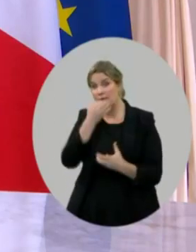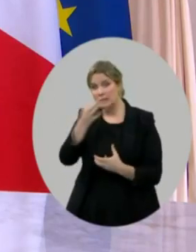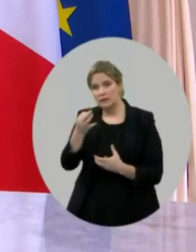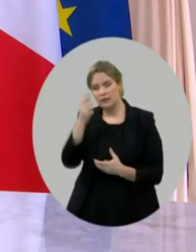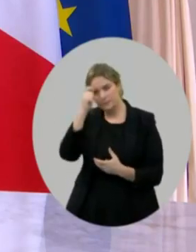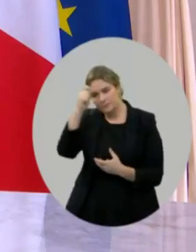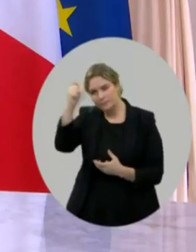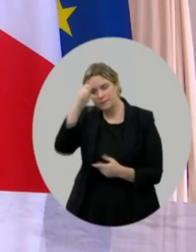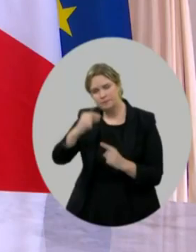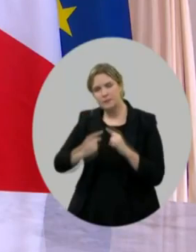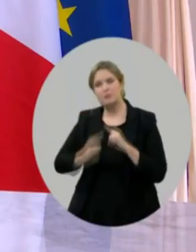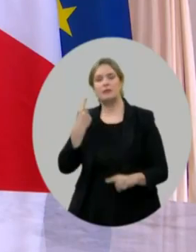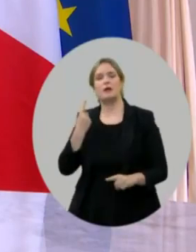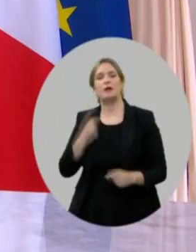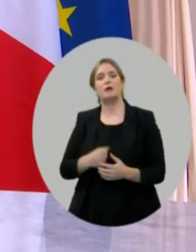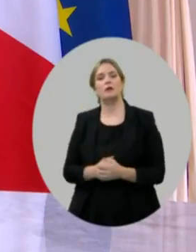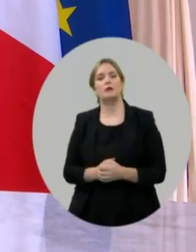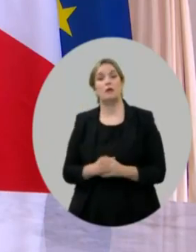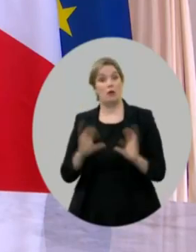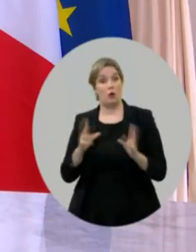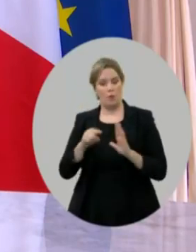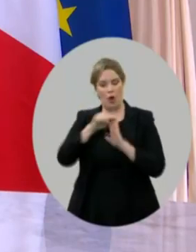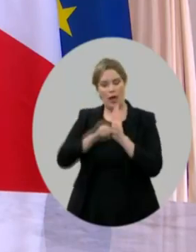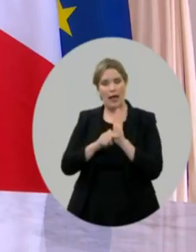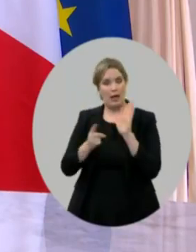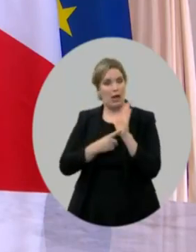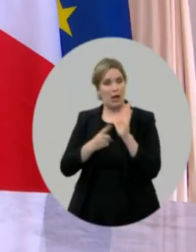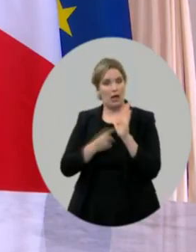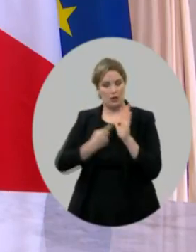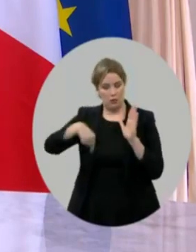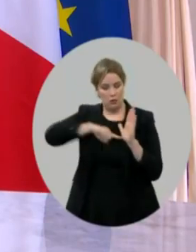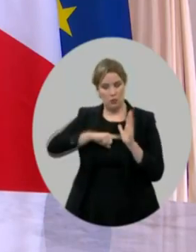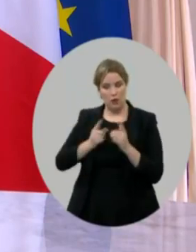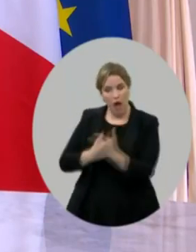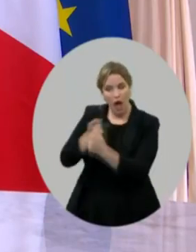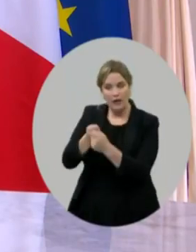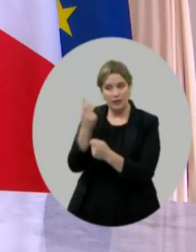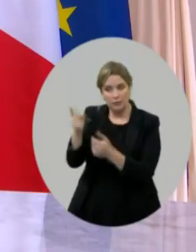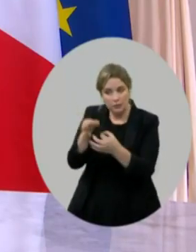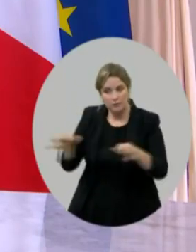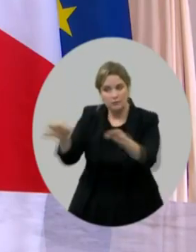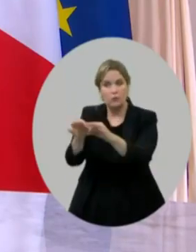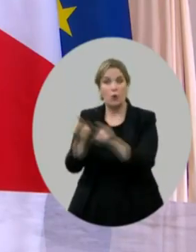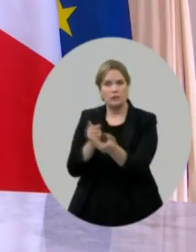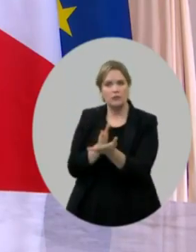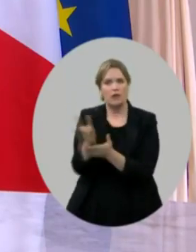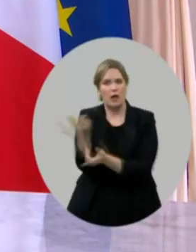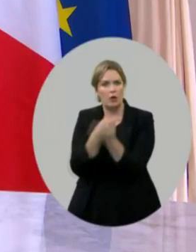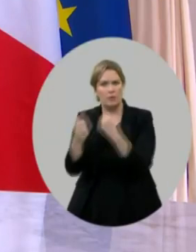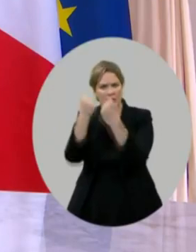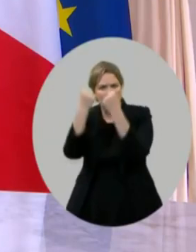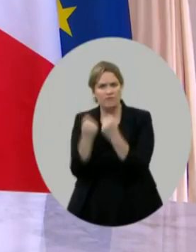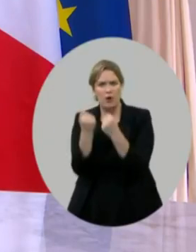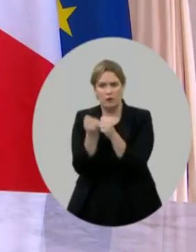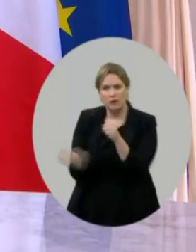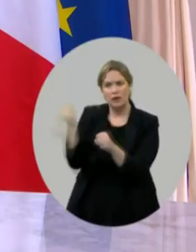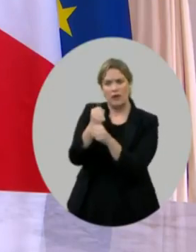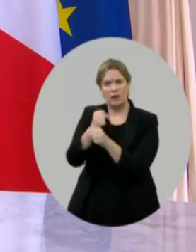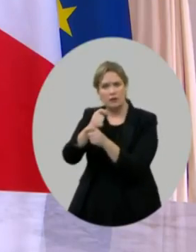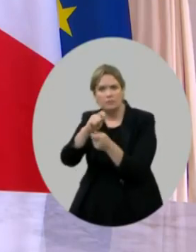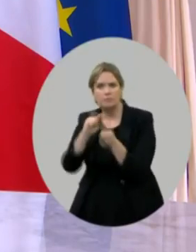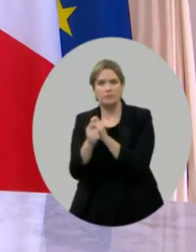salut tout particulier, en adaptant nos règles et en construisant des filières économiques fortes qui